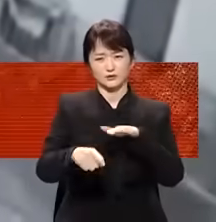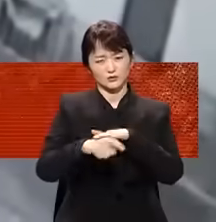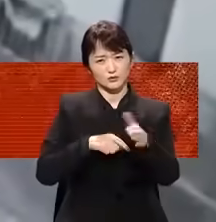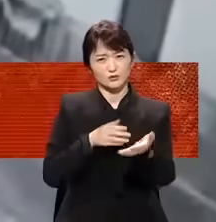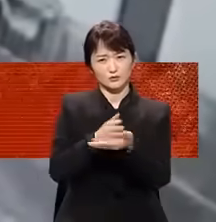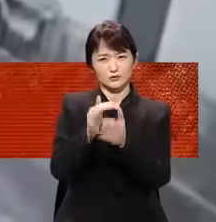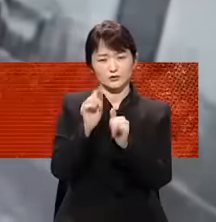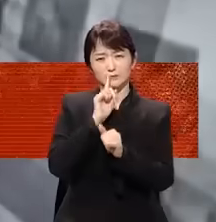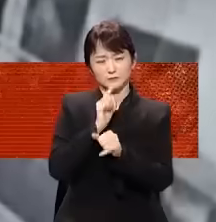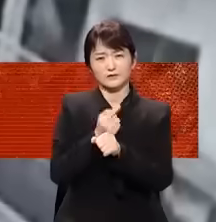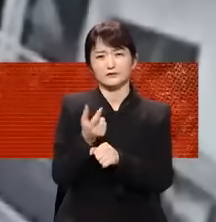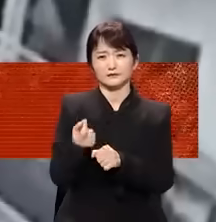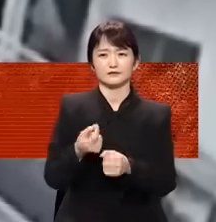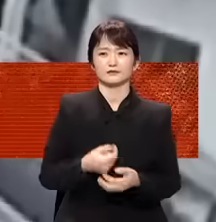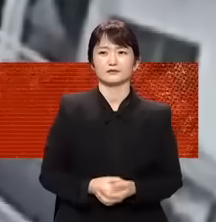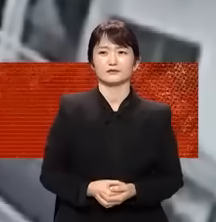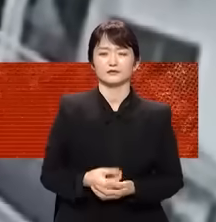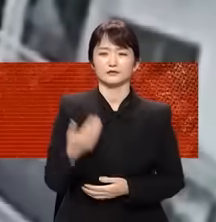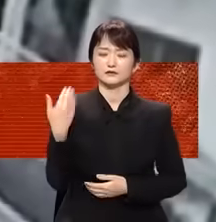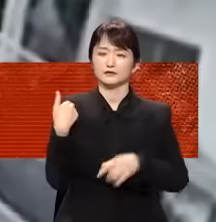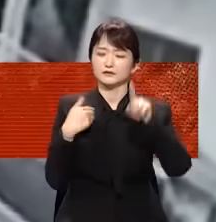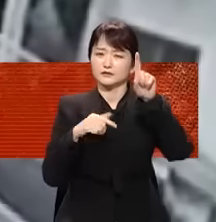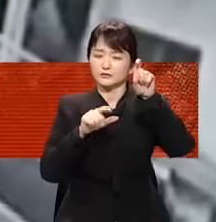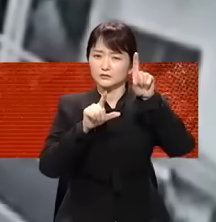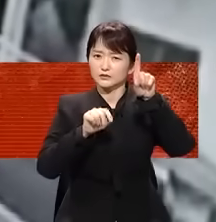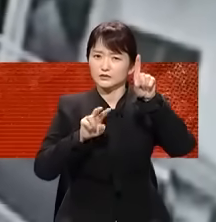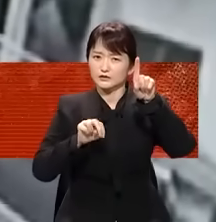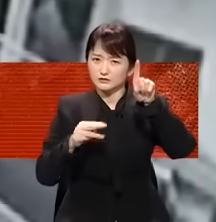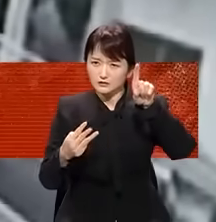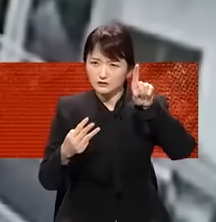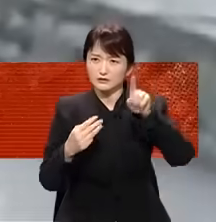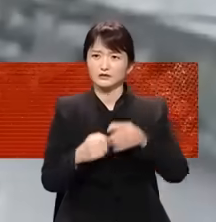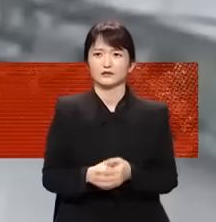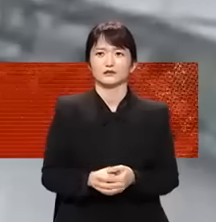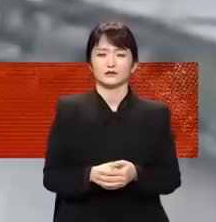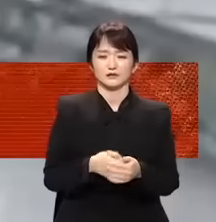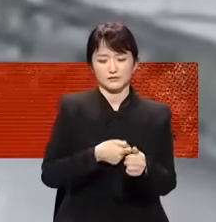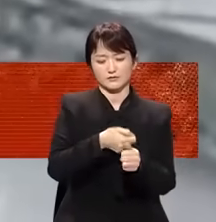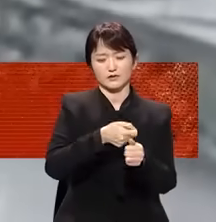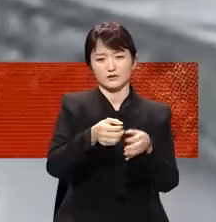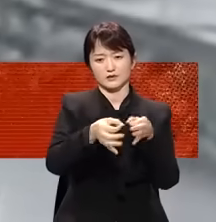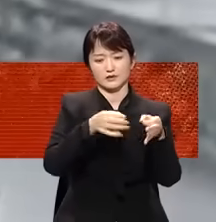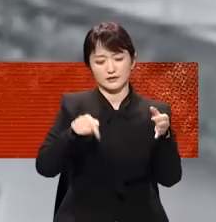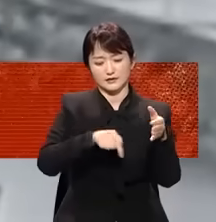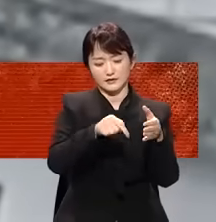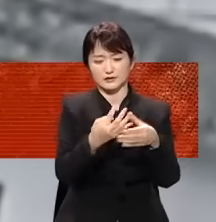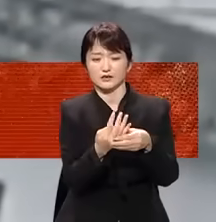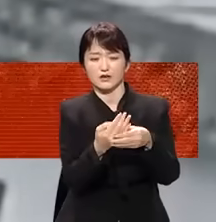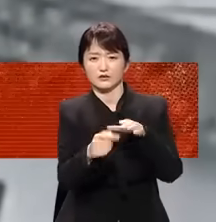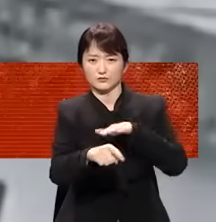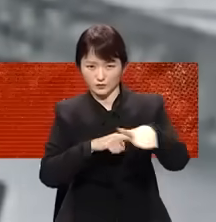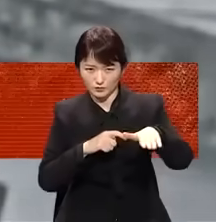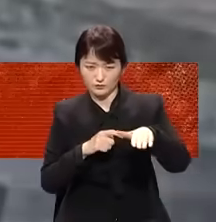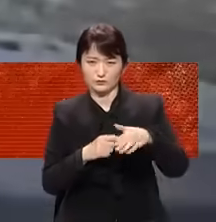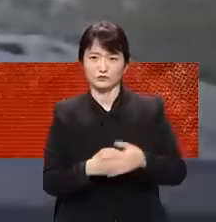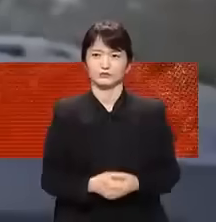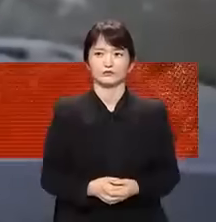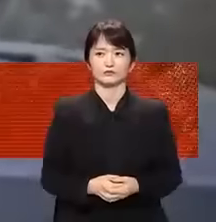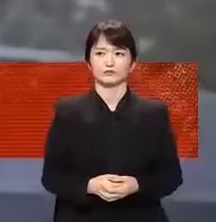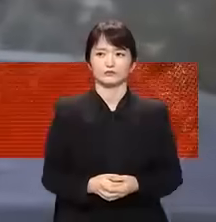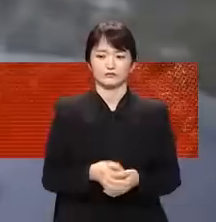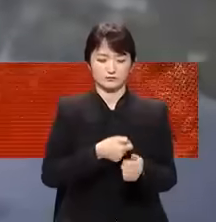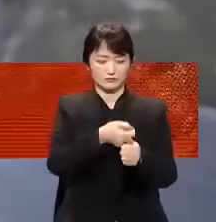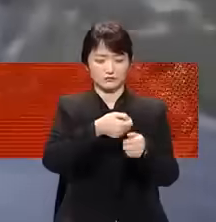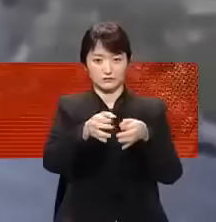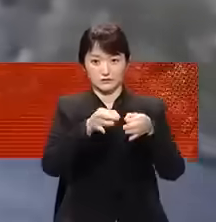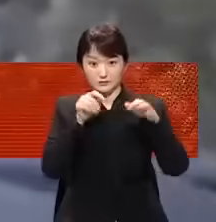자꾸 하는 거 같네요 이거는 지난 11월 23일 이제 이원에서 발생한 현금 절도 사건인데요 이용원 들어가서